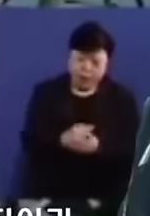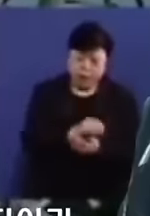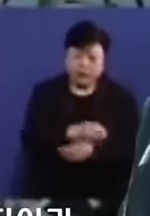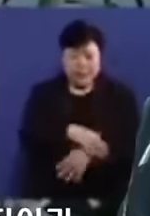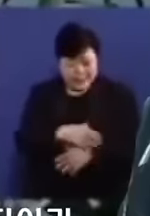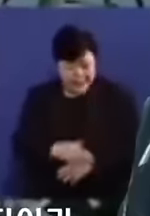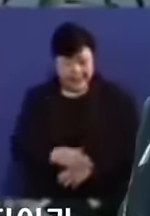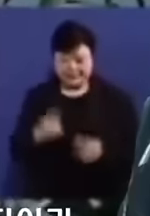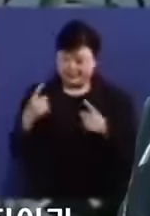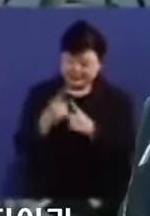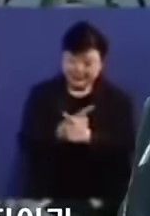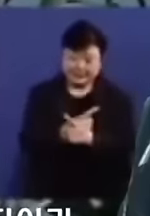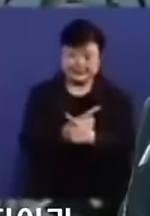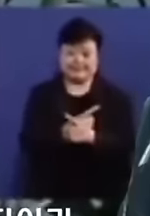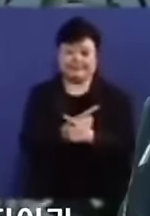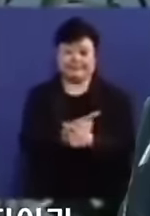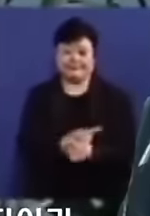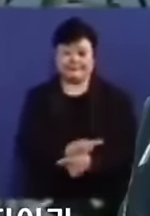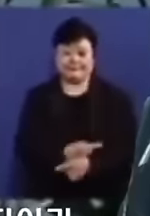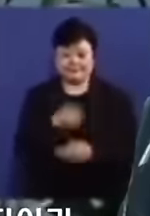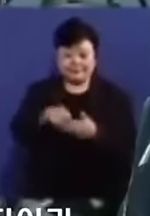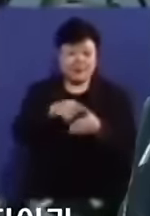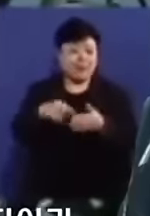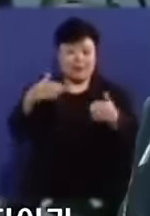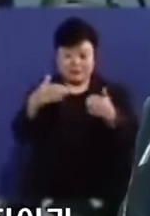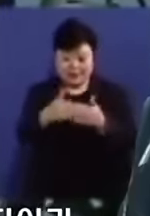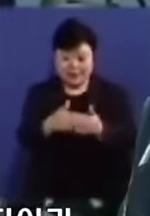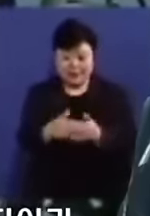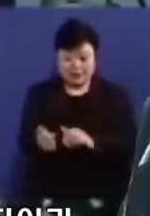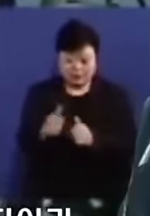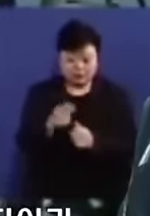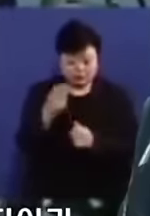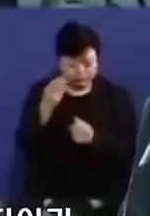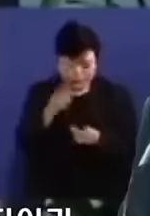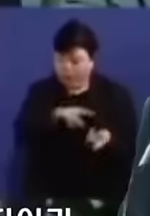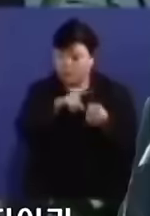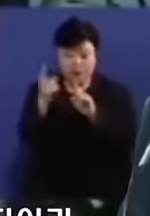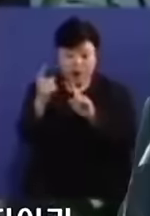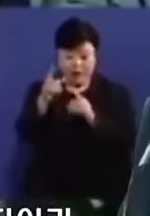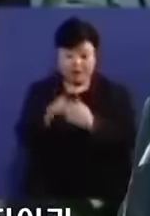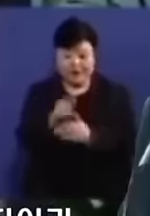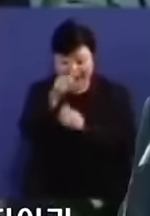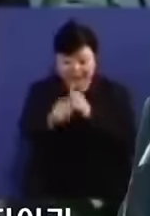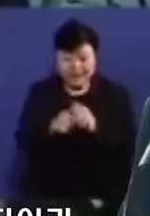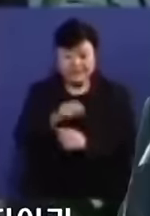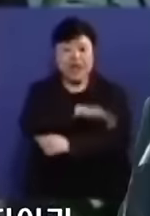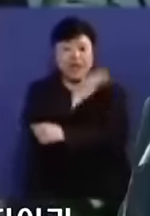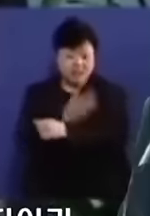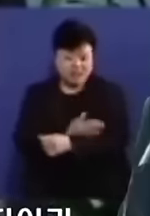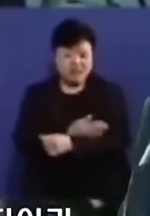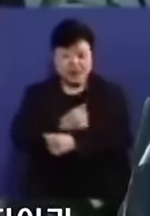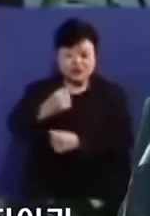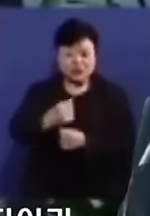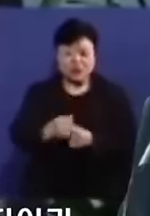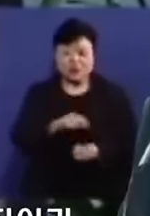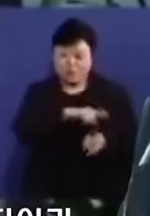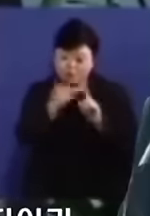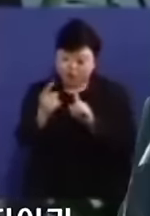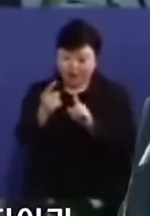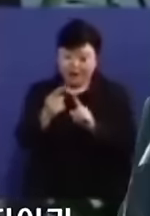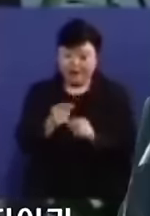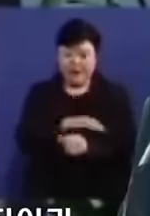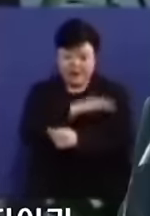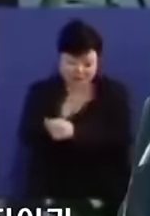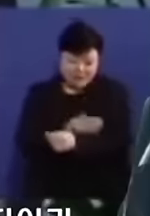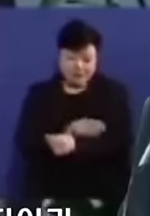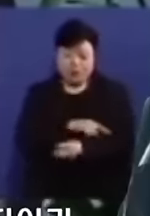다 대신해서 갚으시고 죽은 지 사흘 만에 부활할 때는 하나님의 능력으로 부활한 것입니다. 하나님의